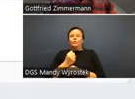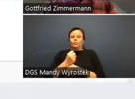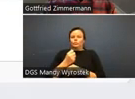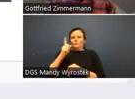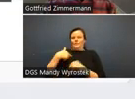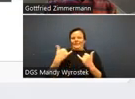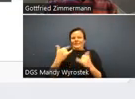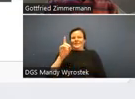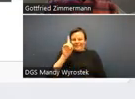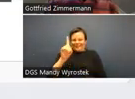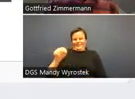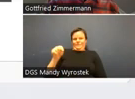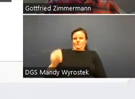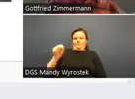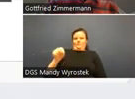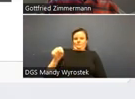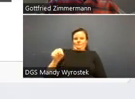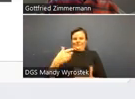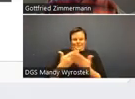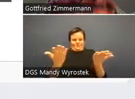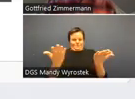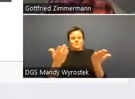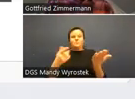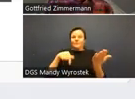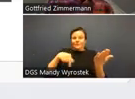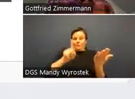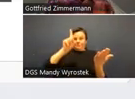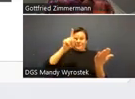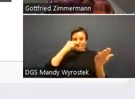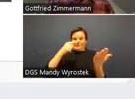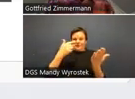das war, Moment, das war falsch. Das D ist auf Datei bezogen.